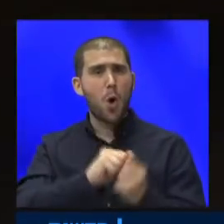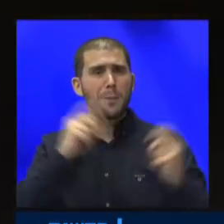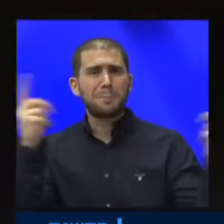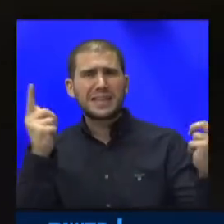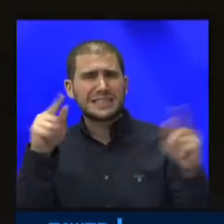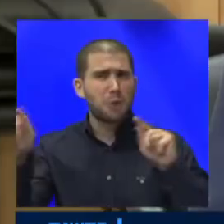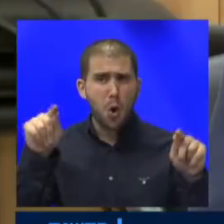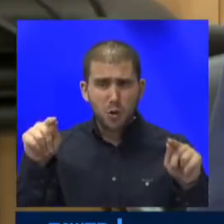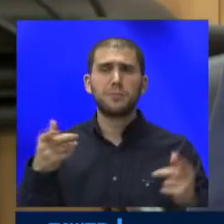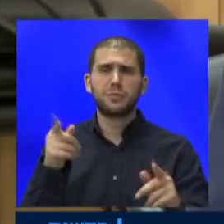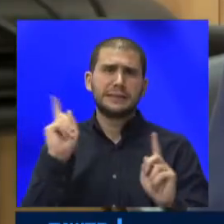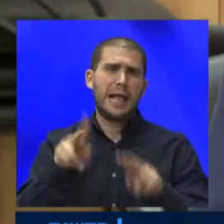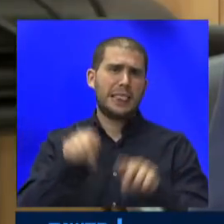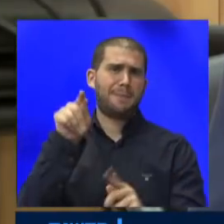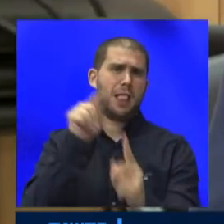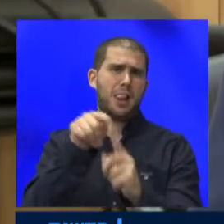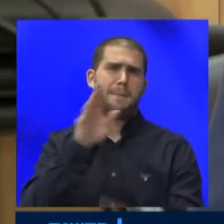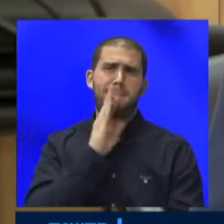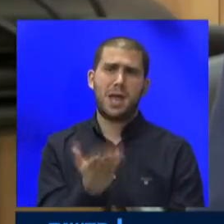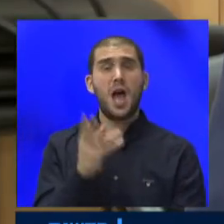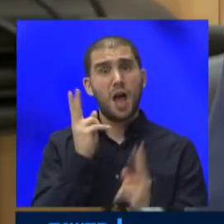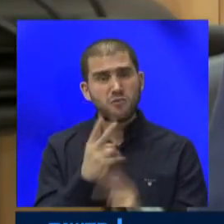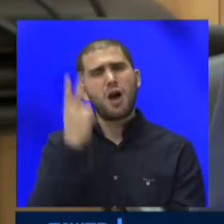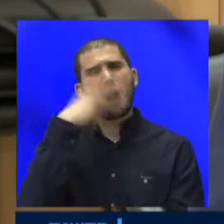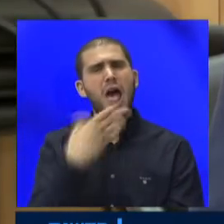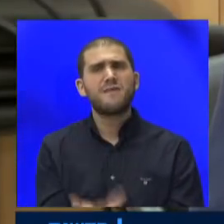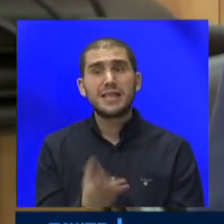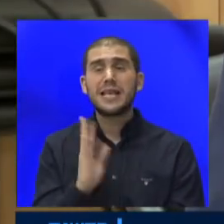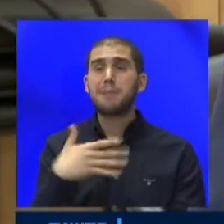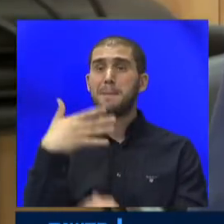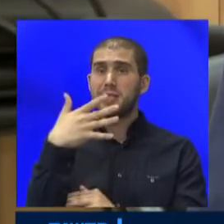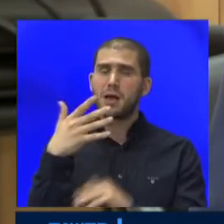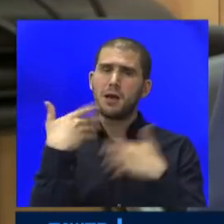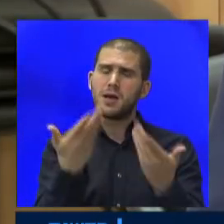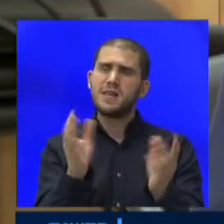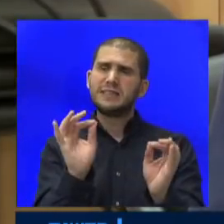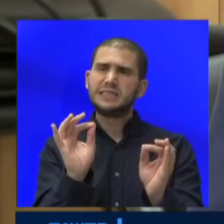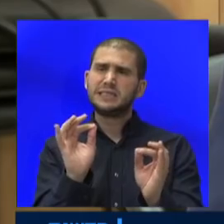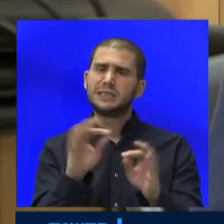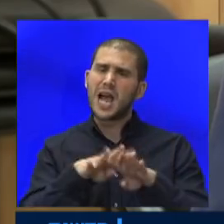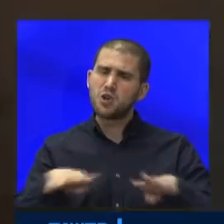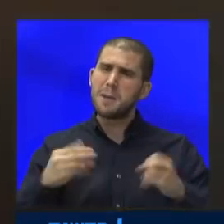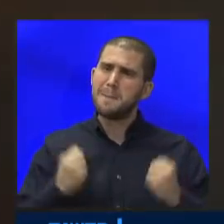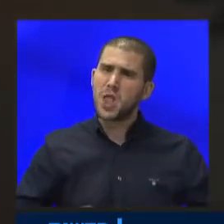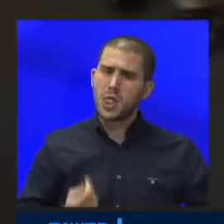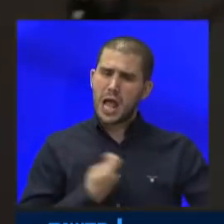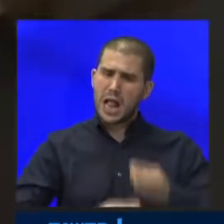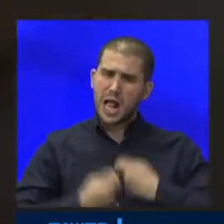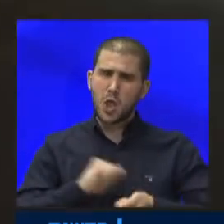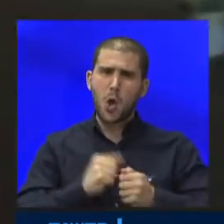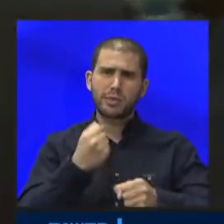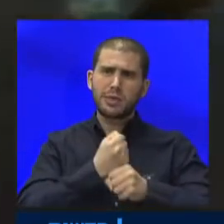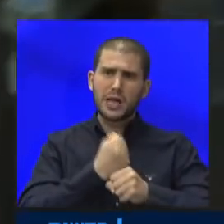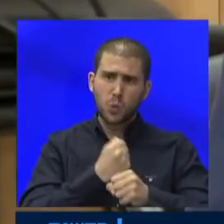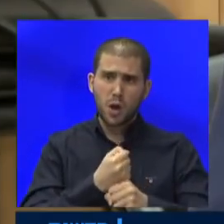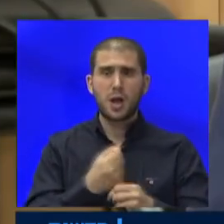לטפל בבעיה הזאת. אפשר להבין אותם שאם המדינה לא נותנת להם רשת ביטחון כלכלית ותעסוקתית, אז כמובן לא